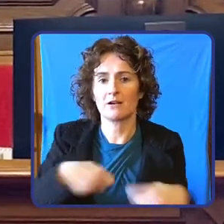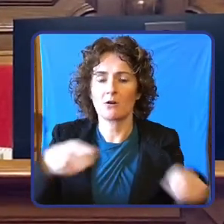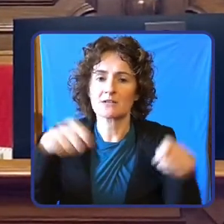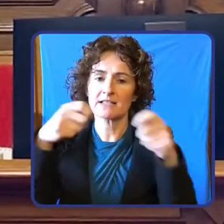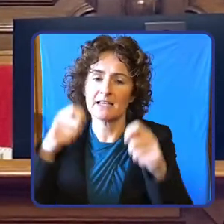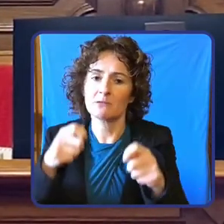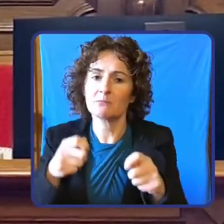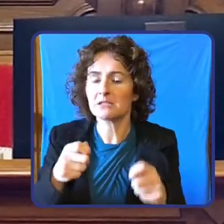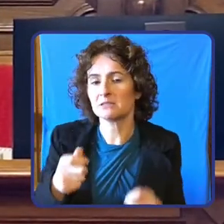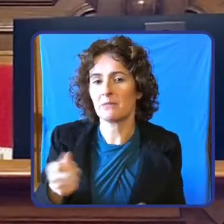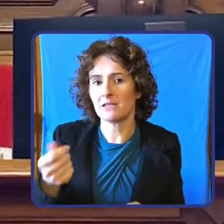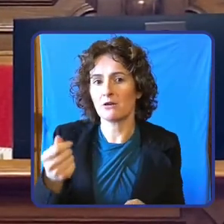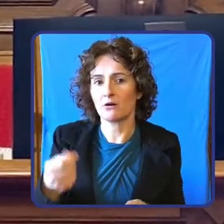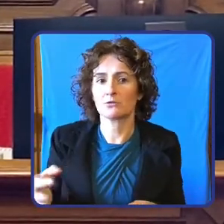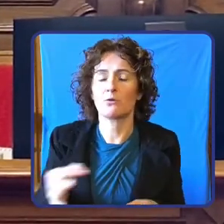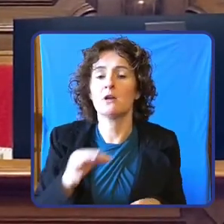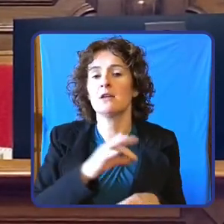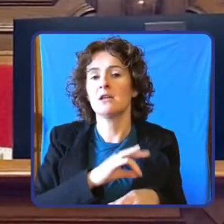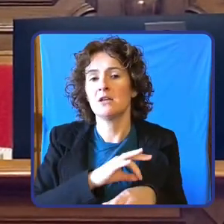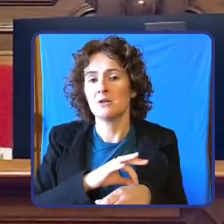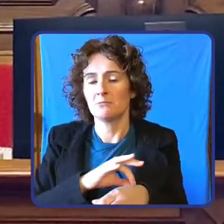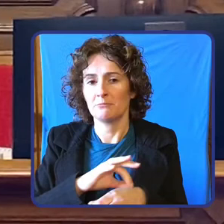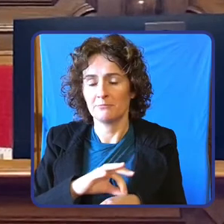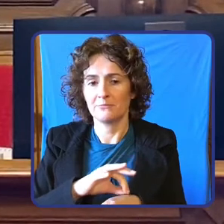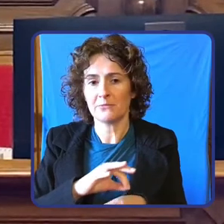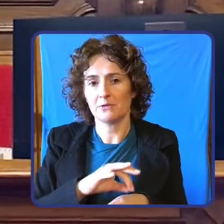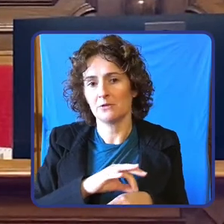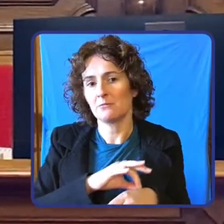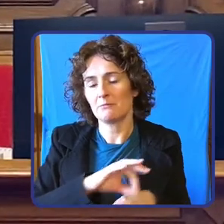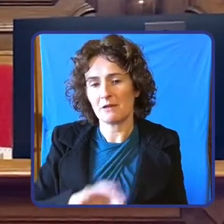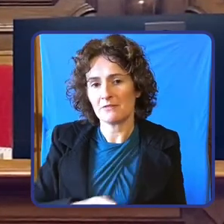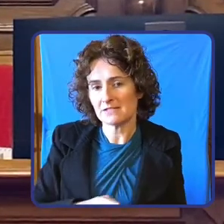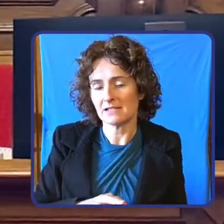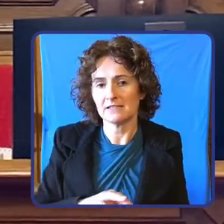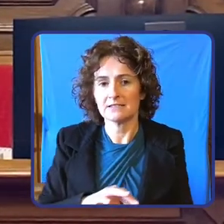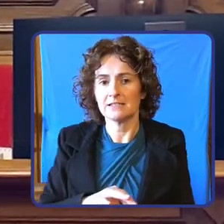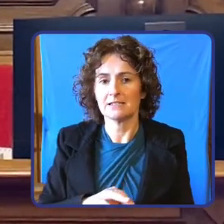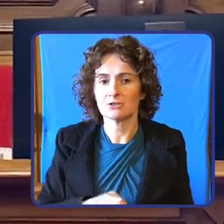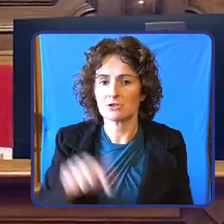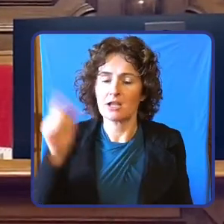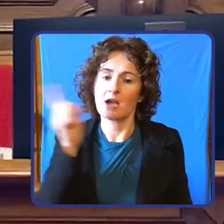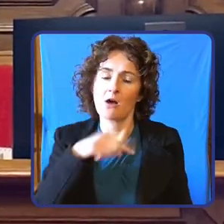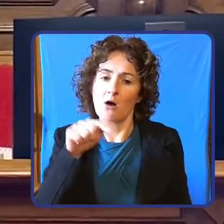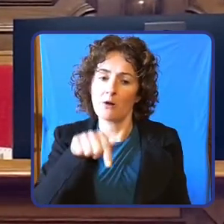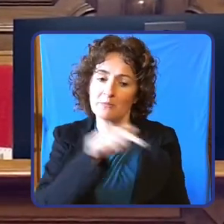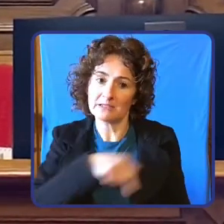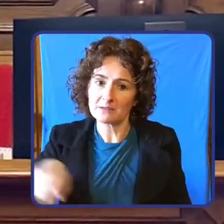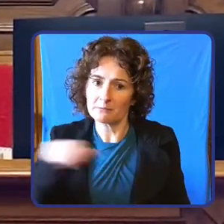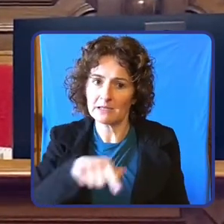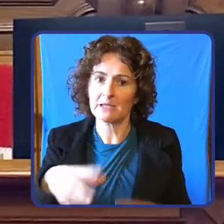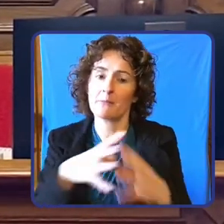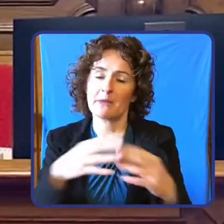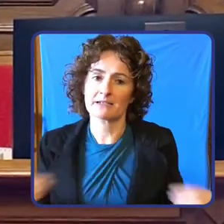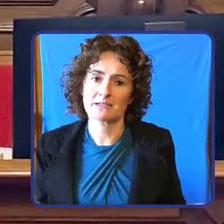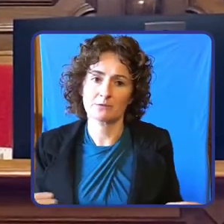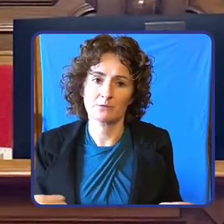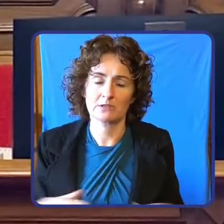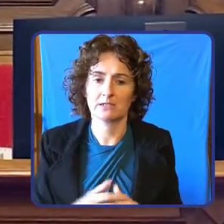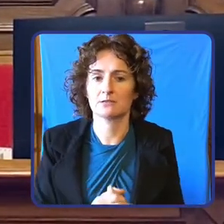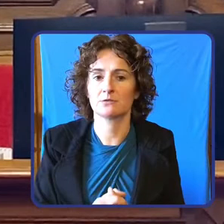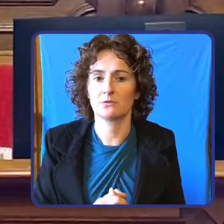Hódmezővásárhelyen, amit mi maradéktalanul eltöröltünk, és 30%-kal csökkentettük a vállalkozások, köztük a mezőgazdasági